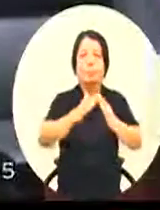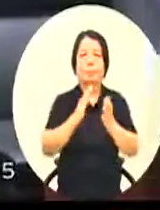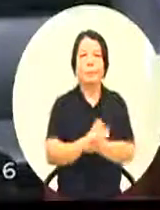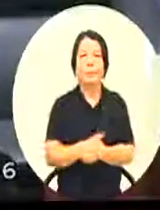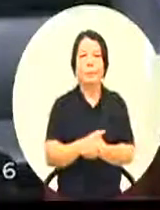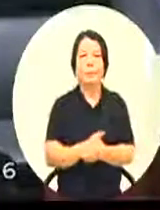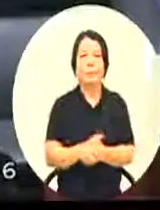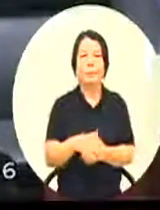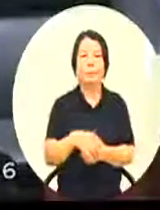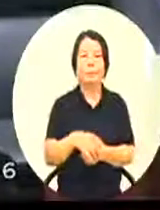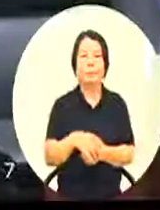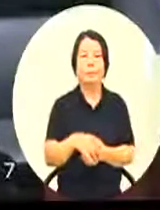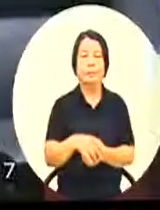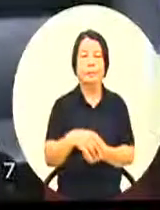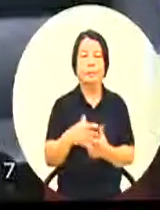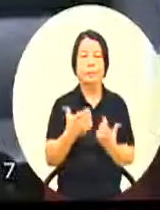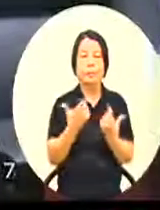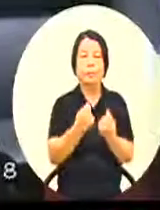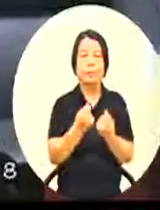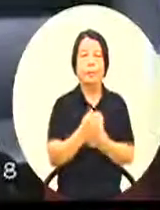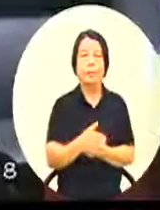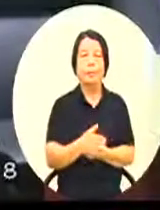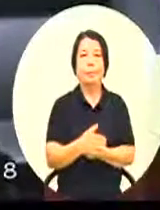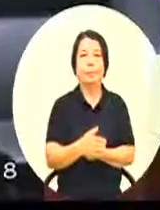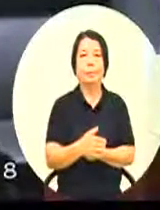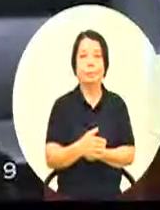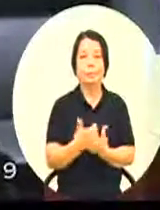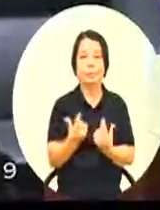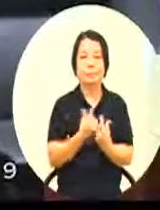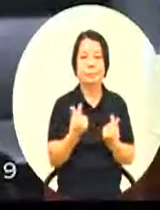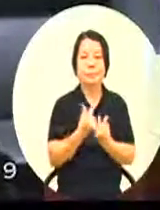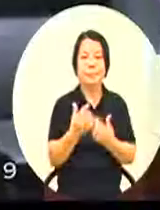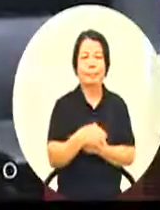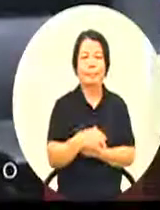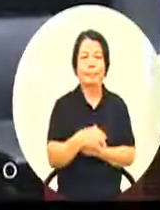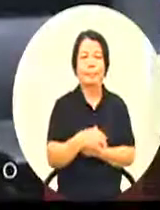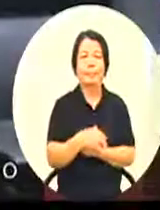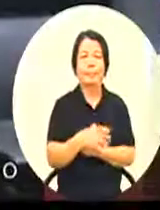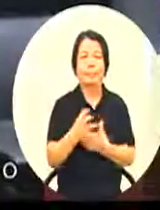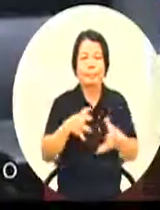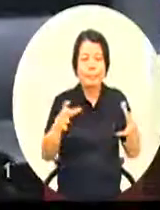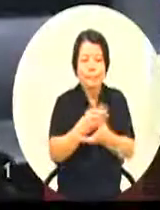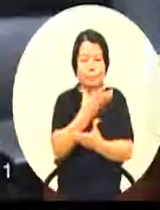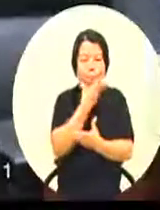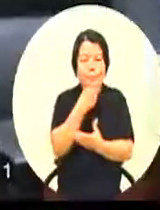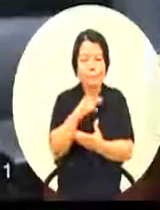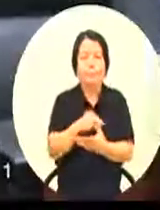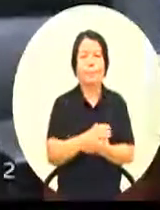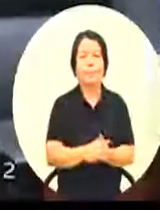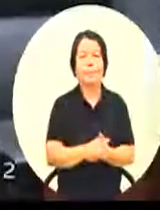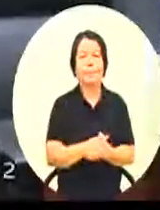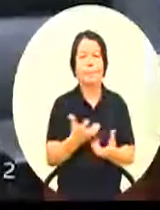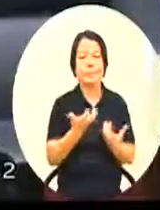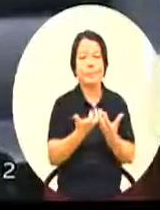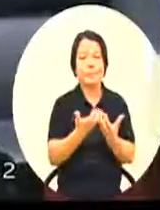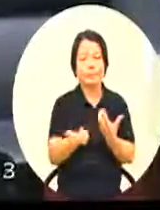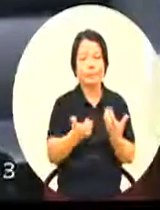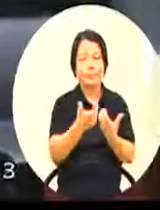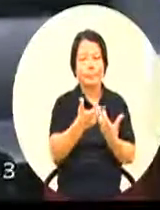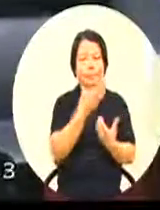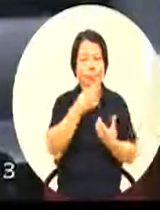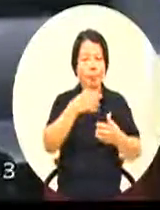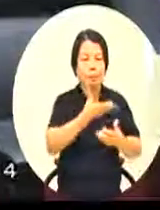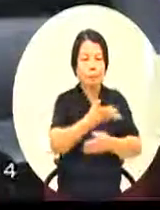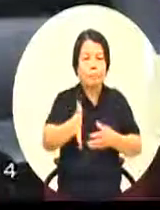去做一个类似说共享，好，共享，那我们可以让更多的孩子来去